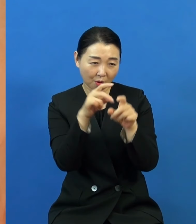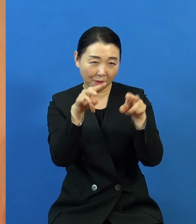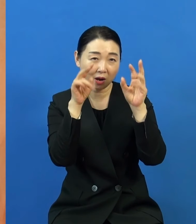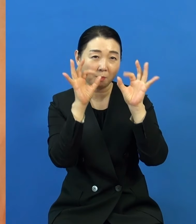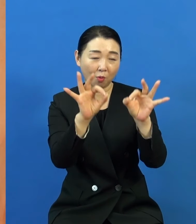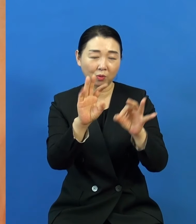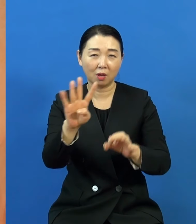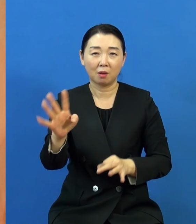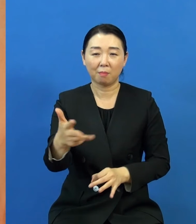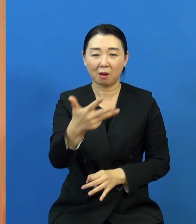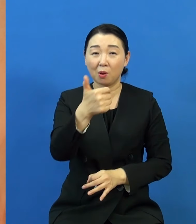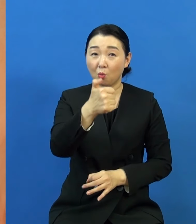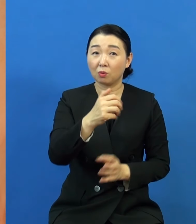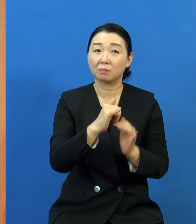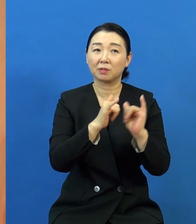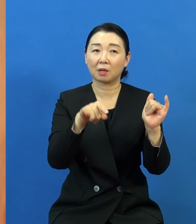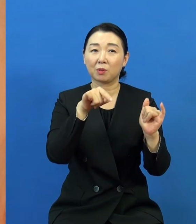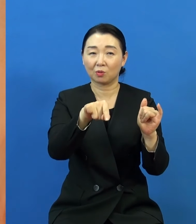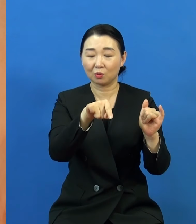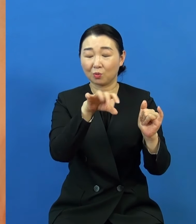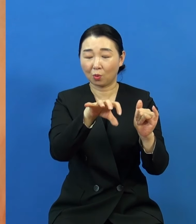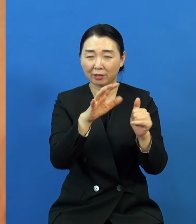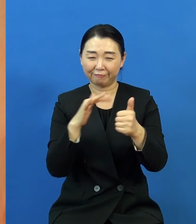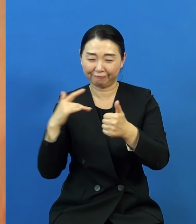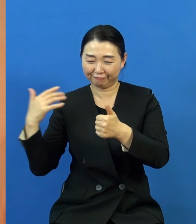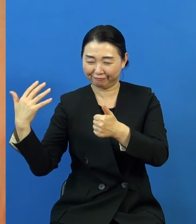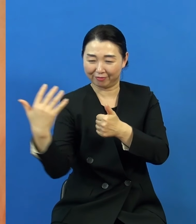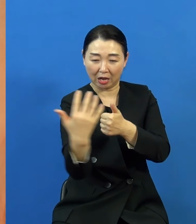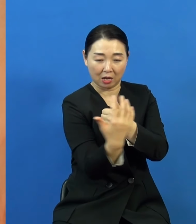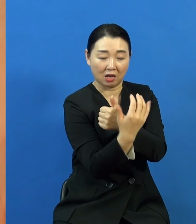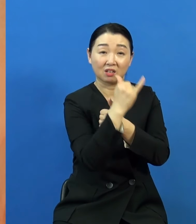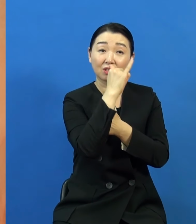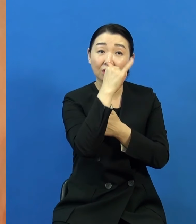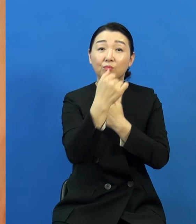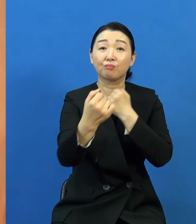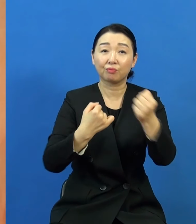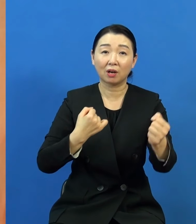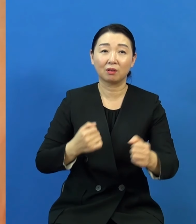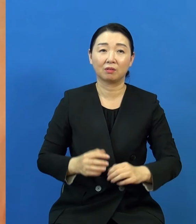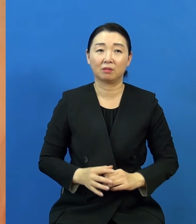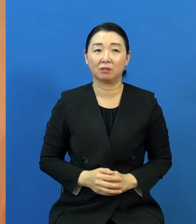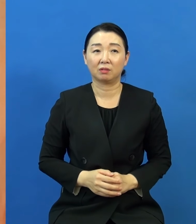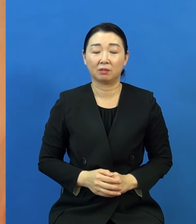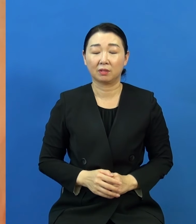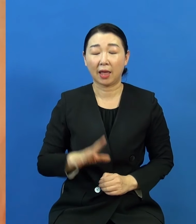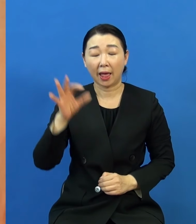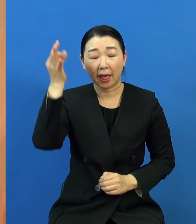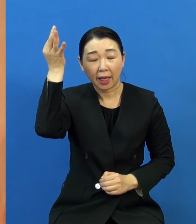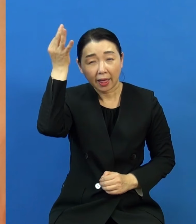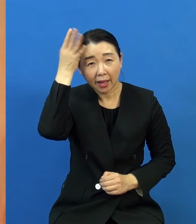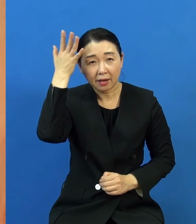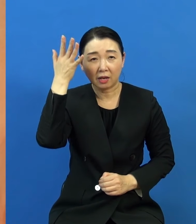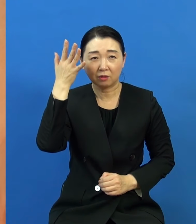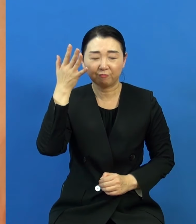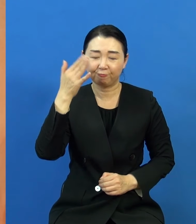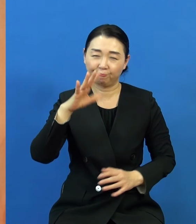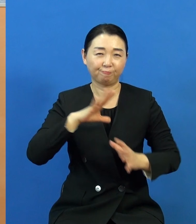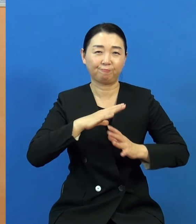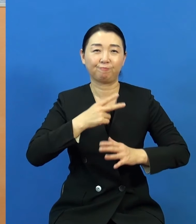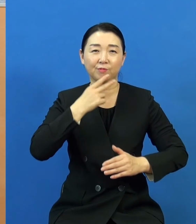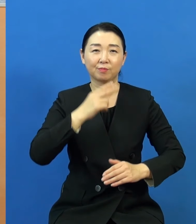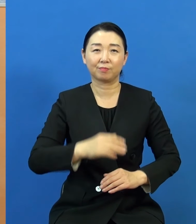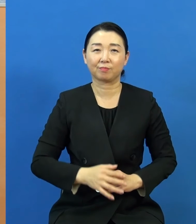바라보는 850명이 그곳에 그를 둘러싸고 있어도 엘리야는 조금도 두려워하지